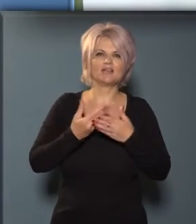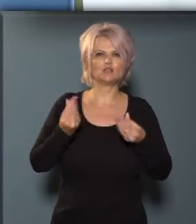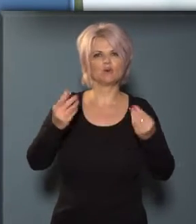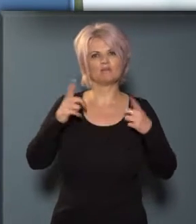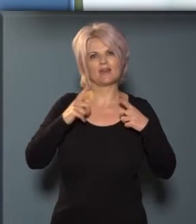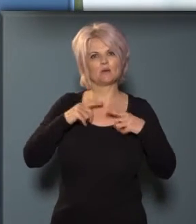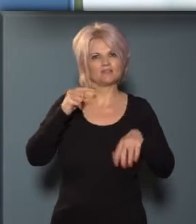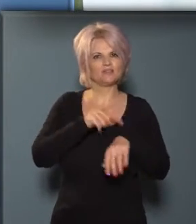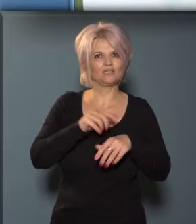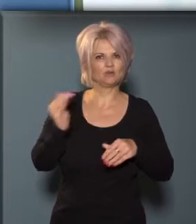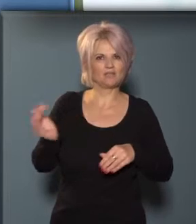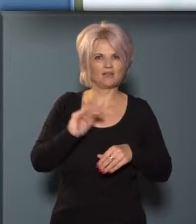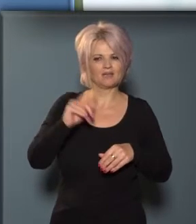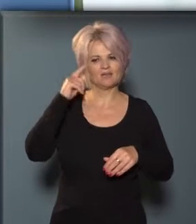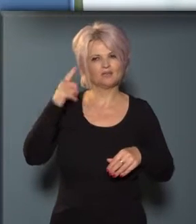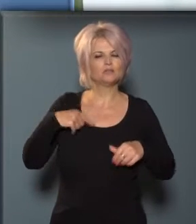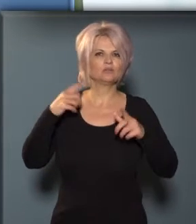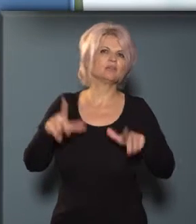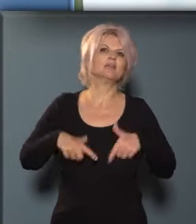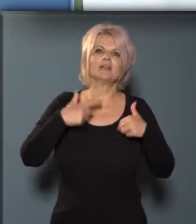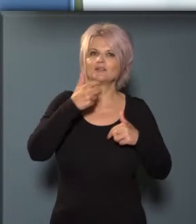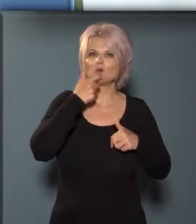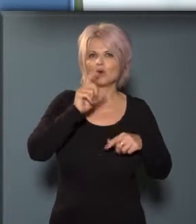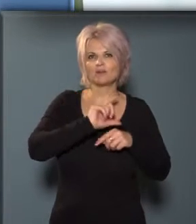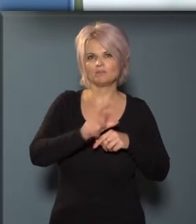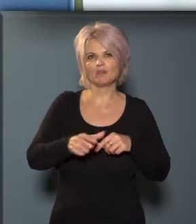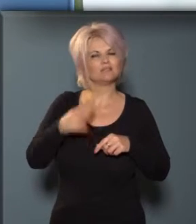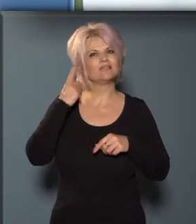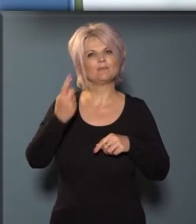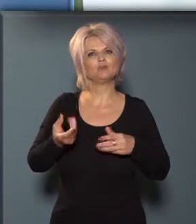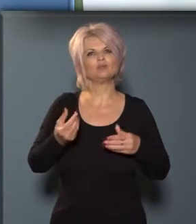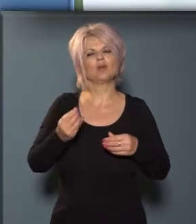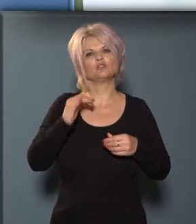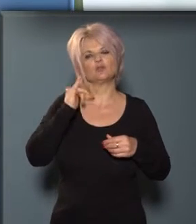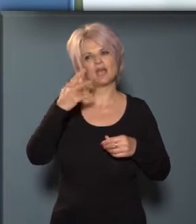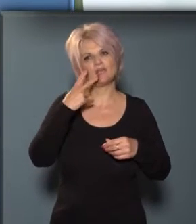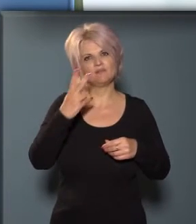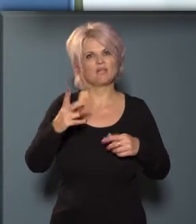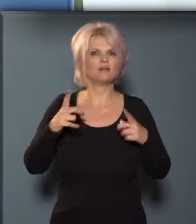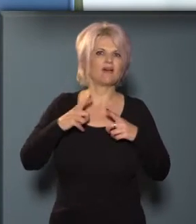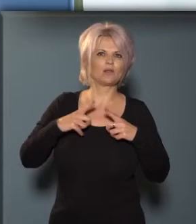idő a gyerekeknek, mert hiszen tudjuk, hogy az életkorukból adódóan azért nem tudnak olyan sokáig figyelni